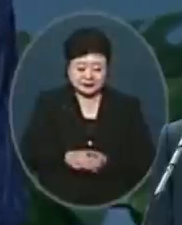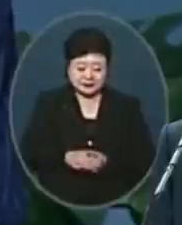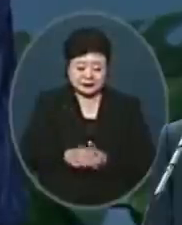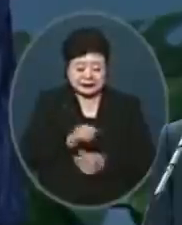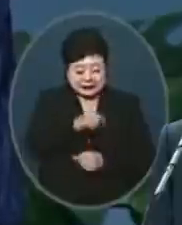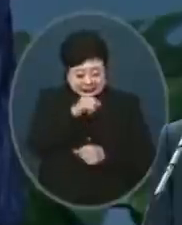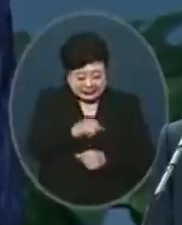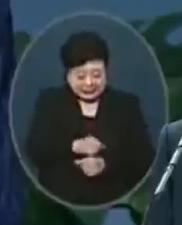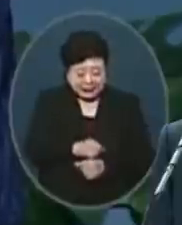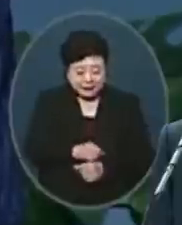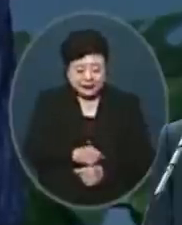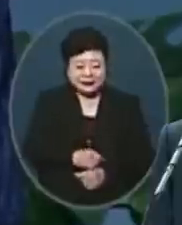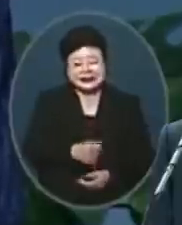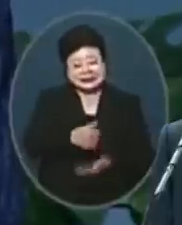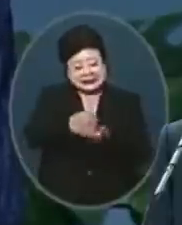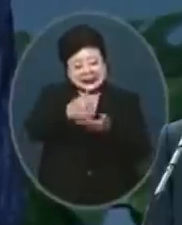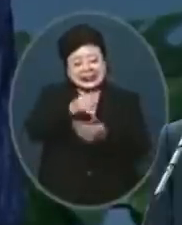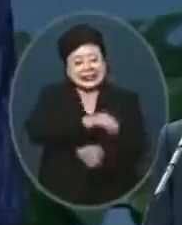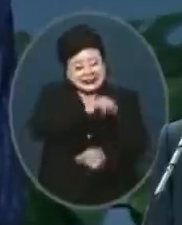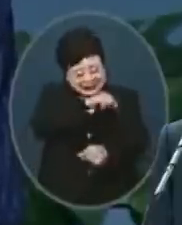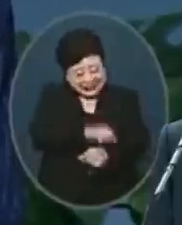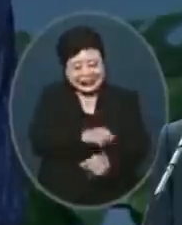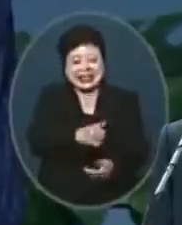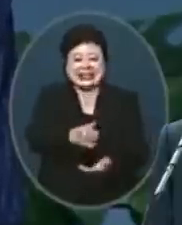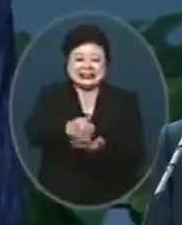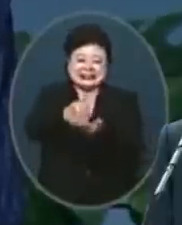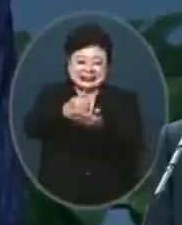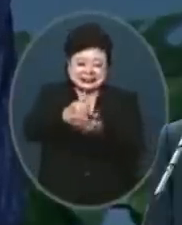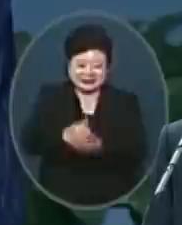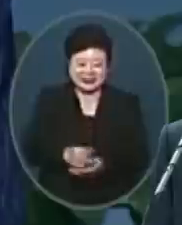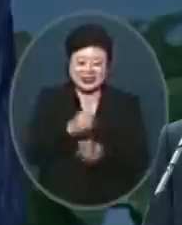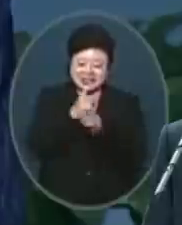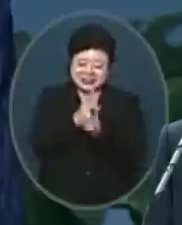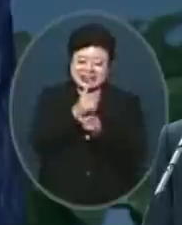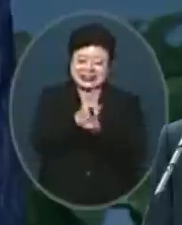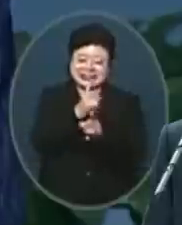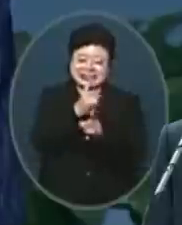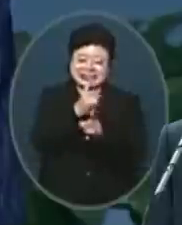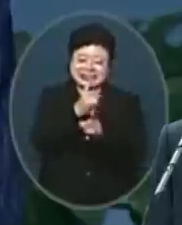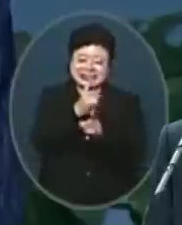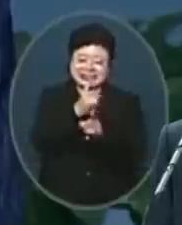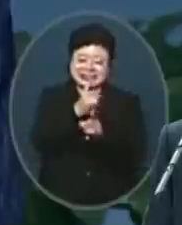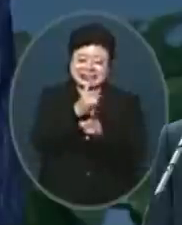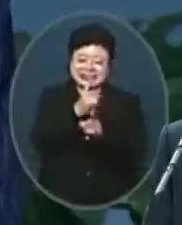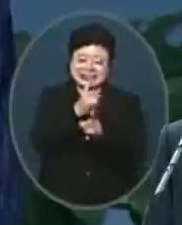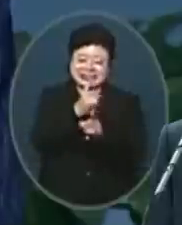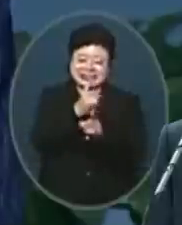잘하면 잘한다, 잘한다, 잘한다. 승리한다, 승리한다, 승리한다.